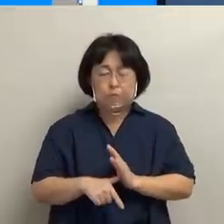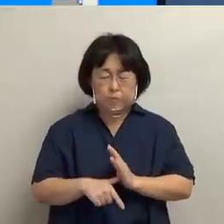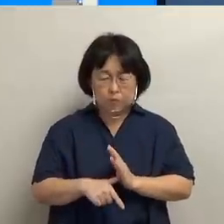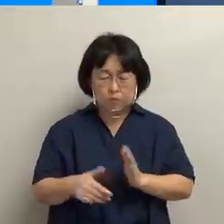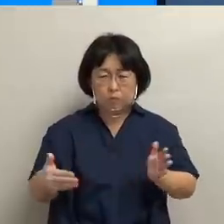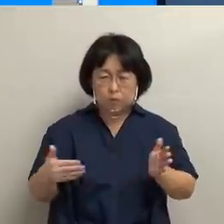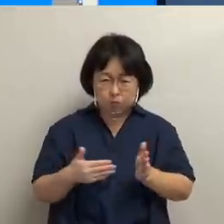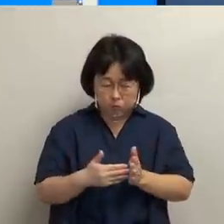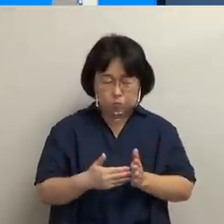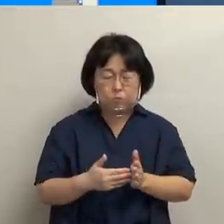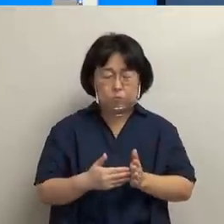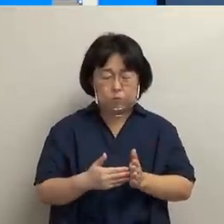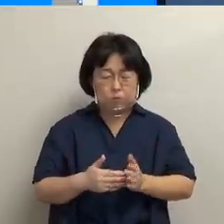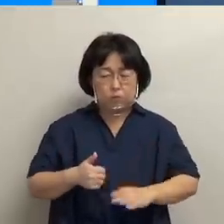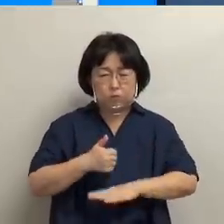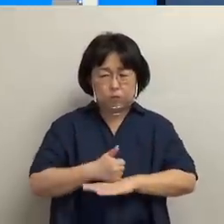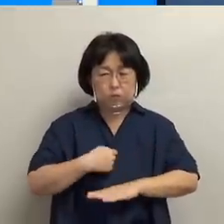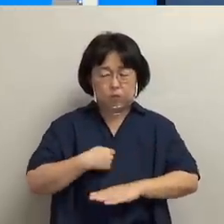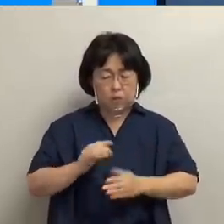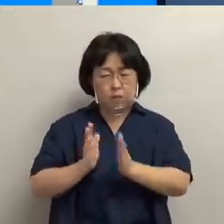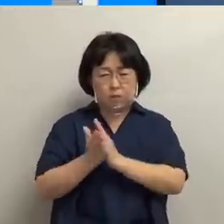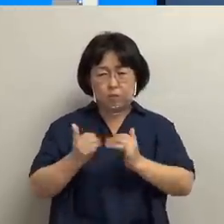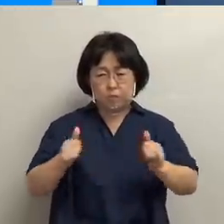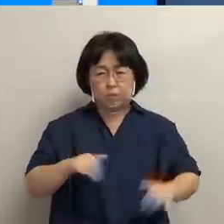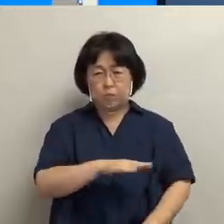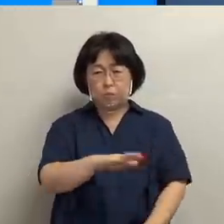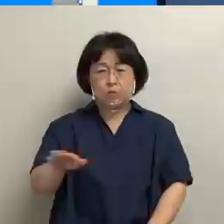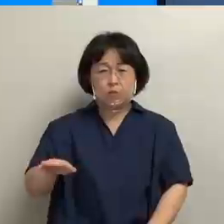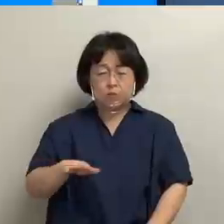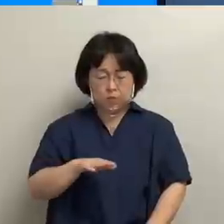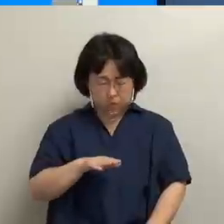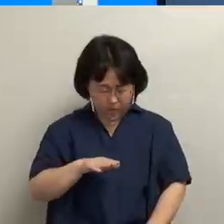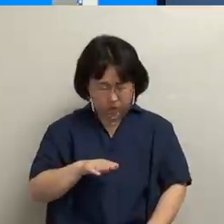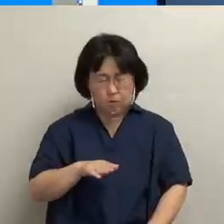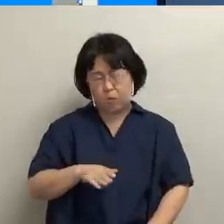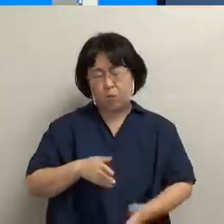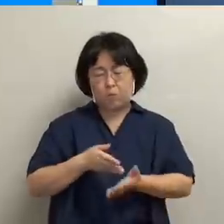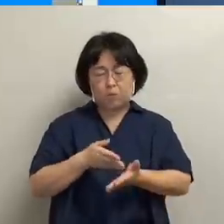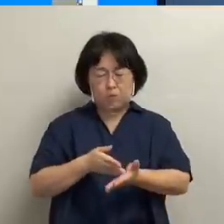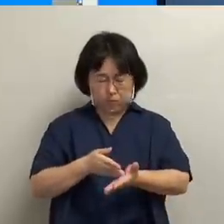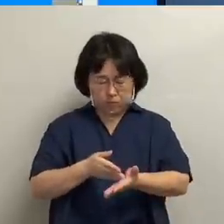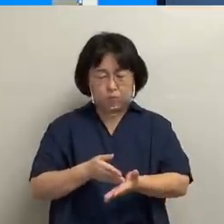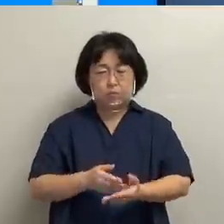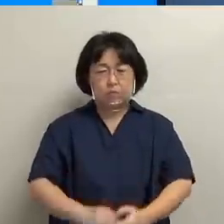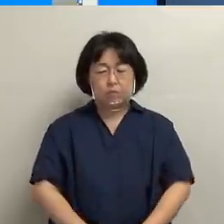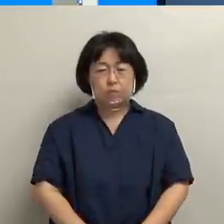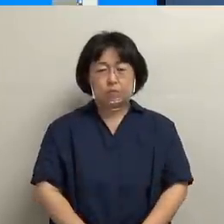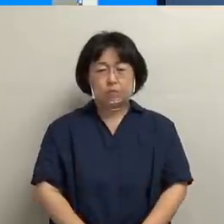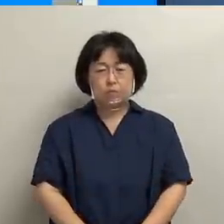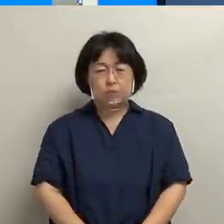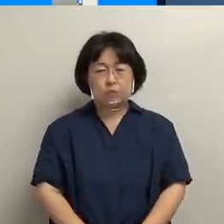知事の読みの皆さんに対するメッセージの時間にさせていただきたいというふうに思っています